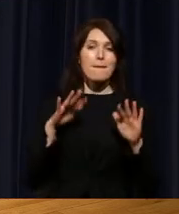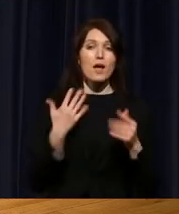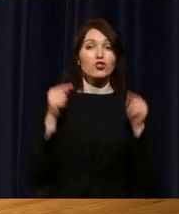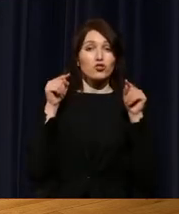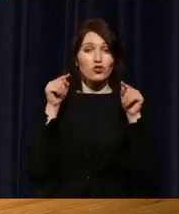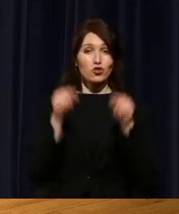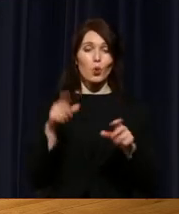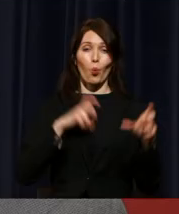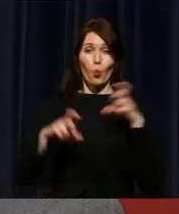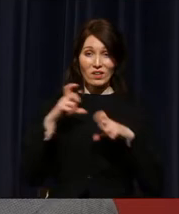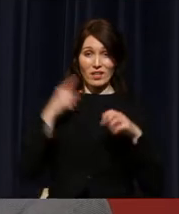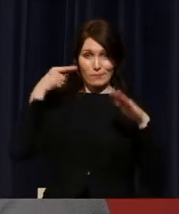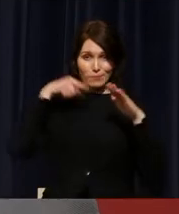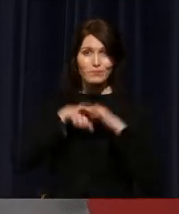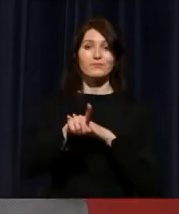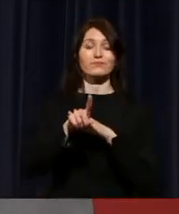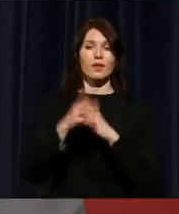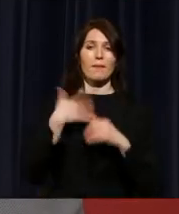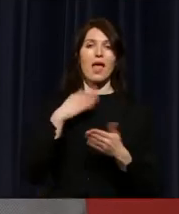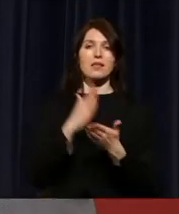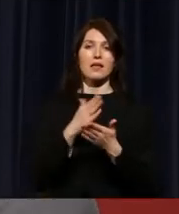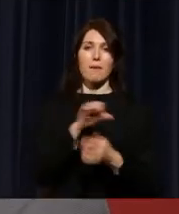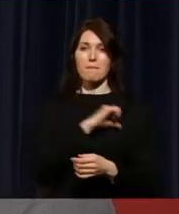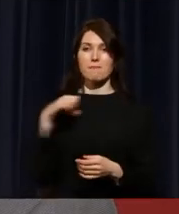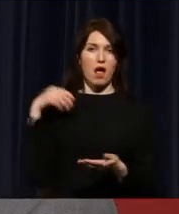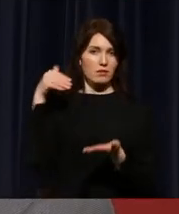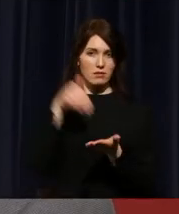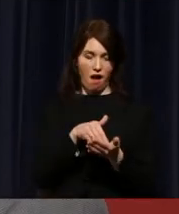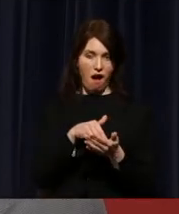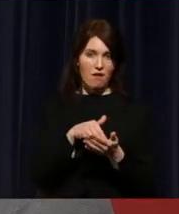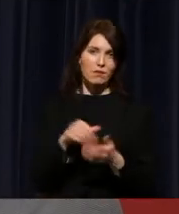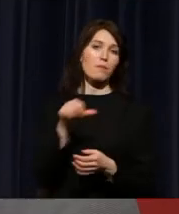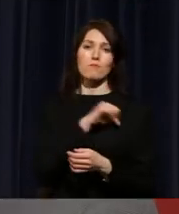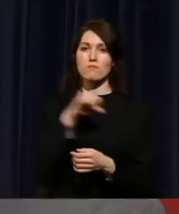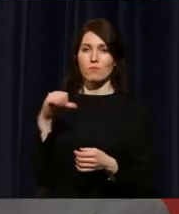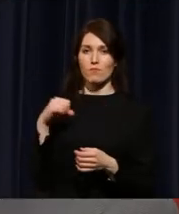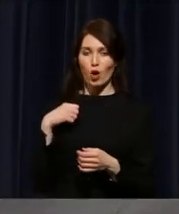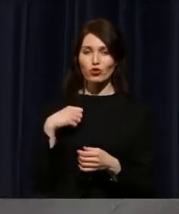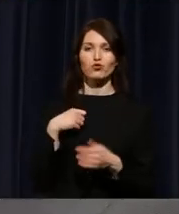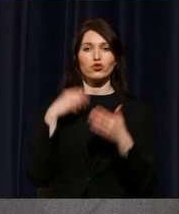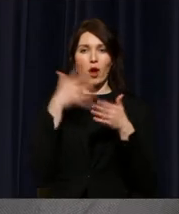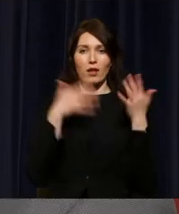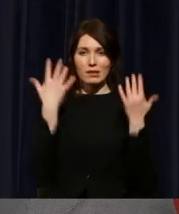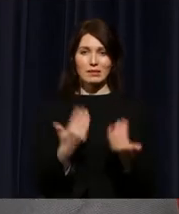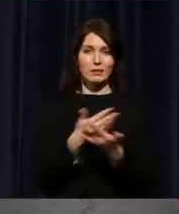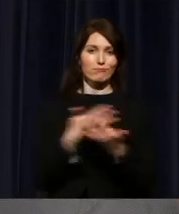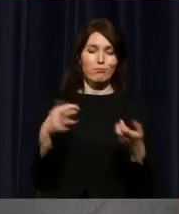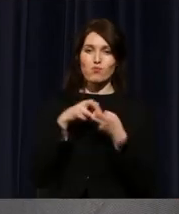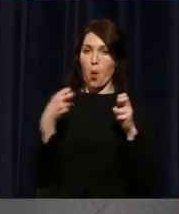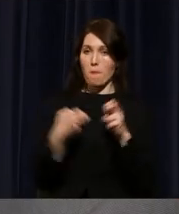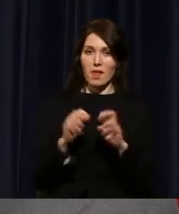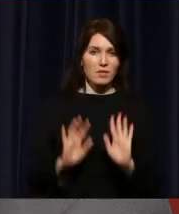šeit tomēr ieejot universitātē mēs esam patstāvīgi, mēs patstāvīgi risinam dažādas problēmas, ja